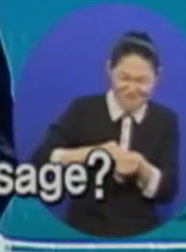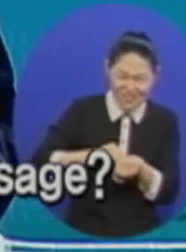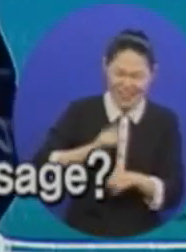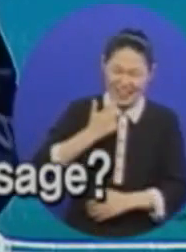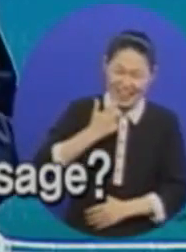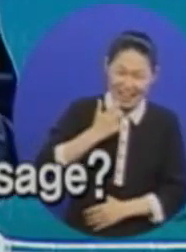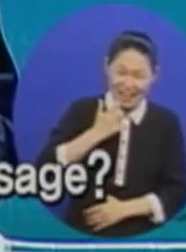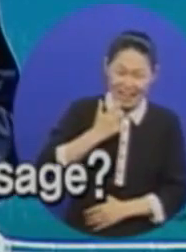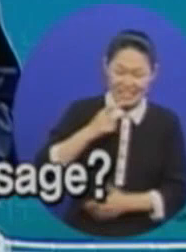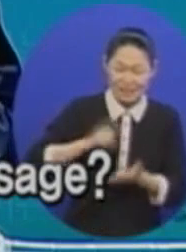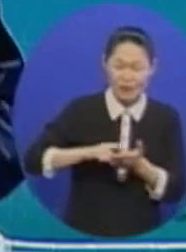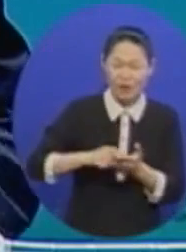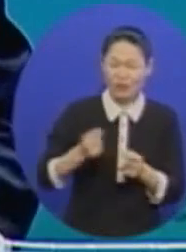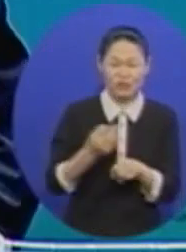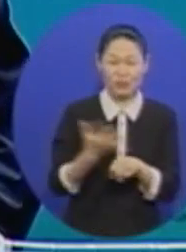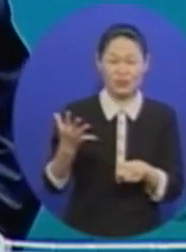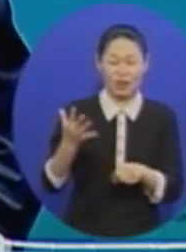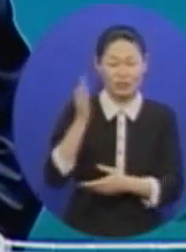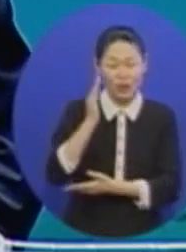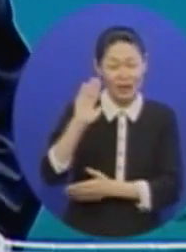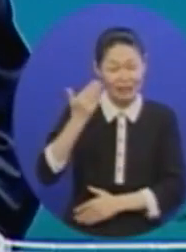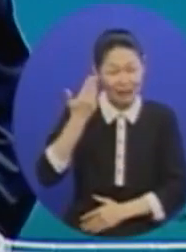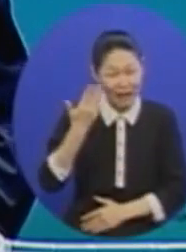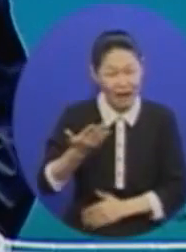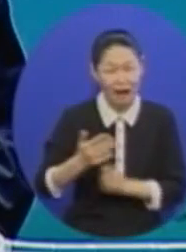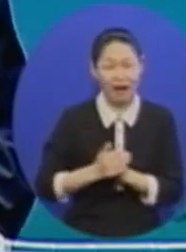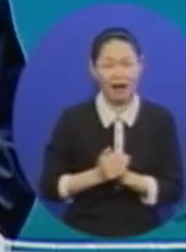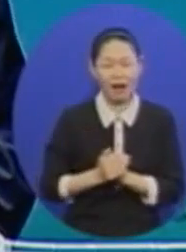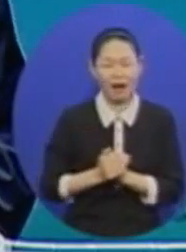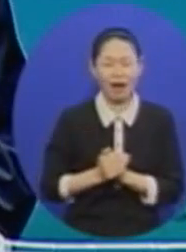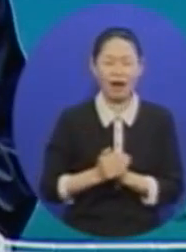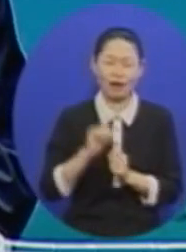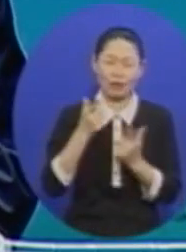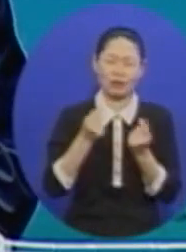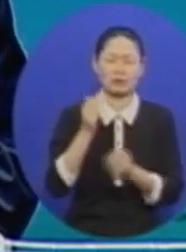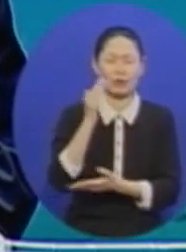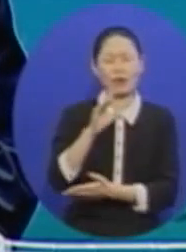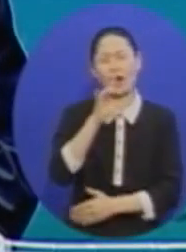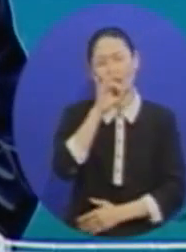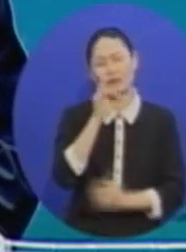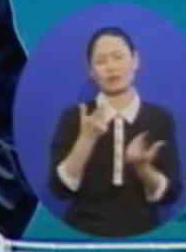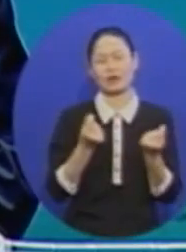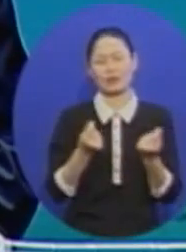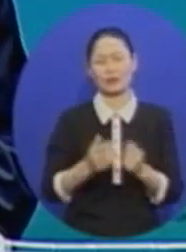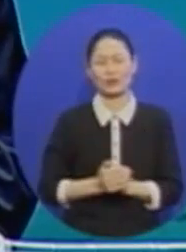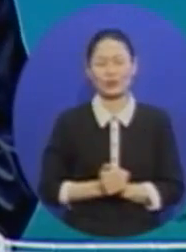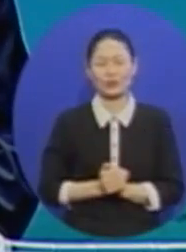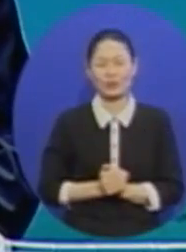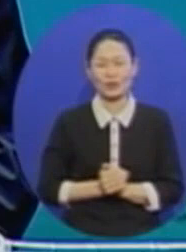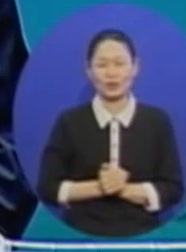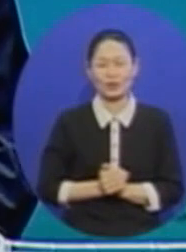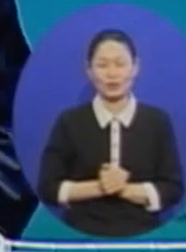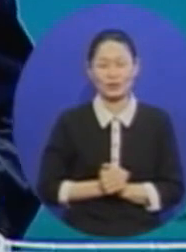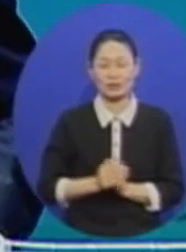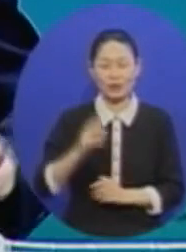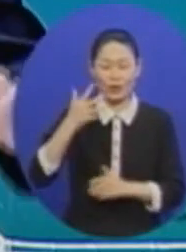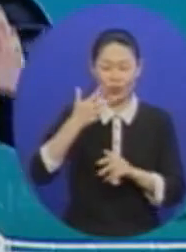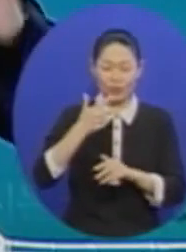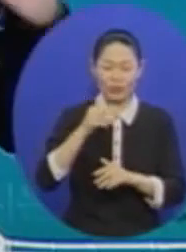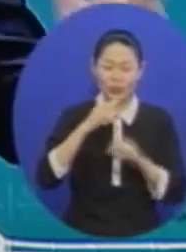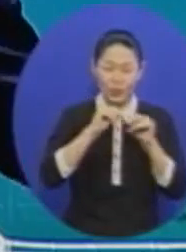없지 그래서 그렇게 설교를 해야 되나 그렇기는 또 안되는 것 같고 토요일